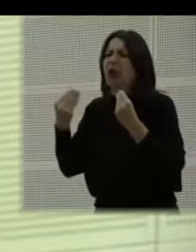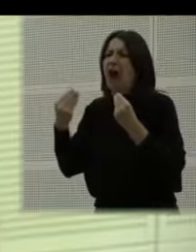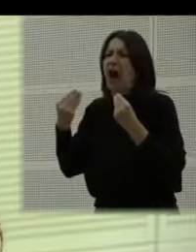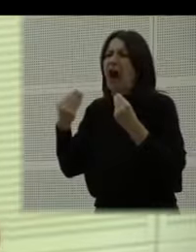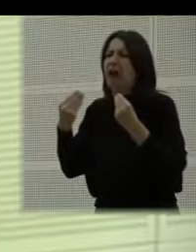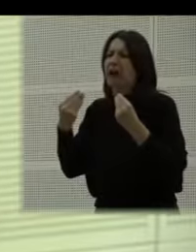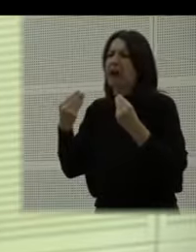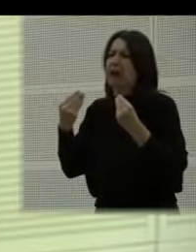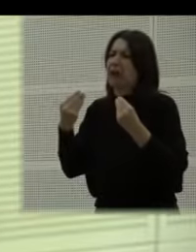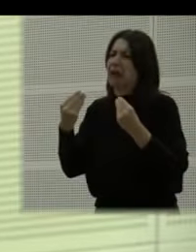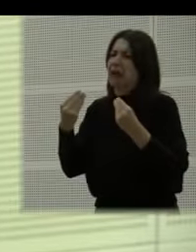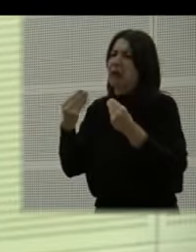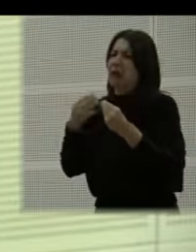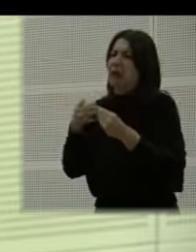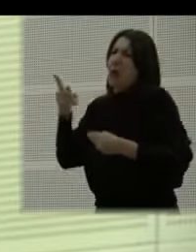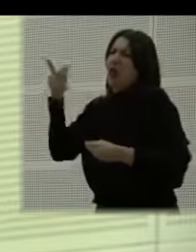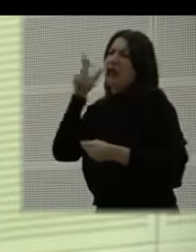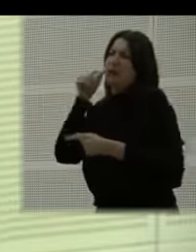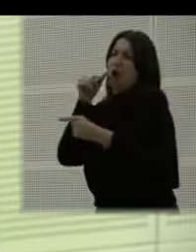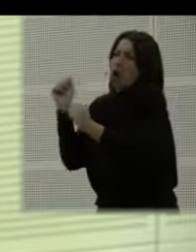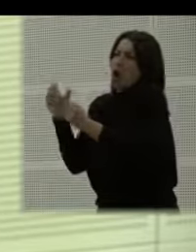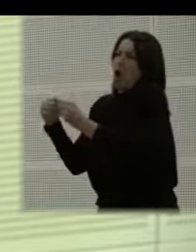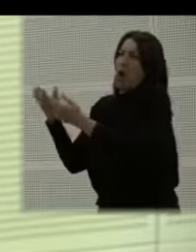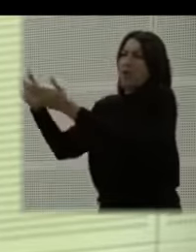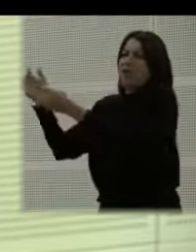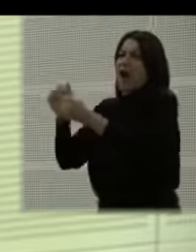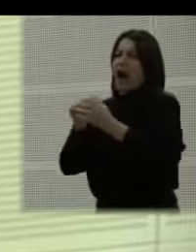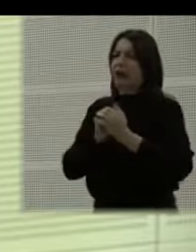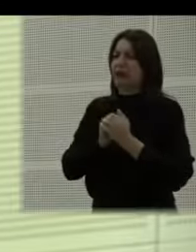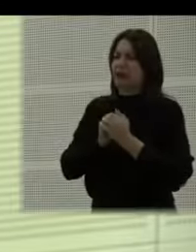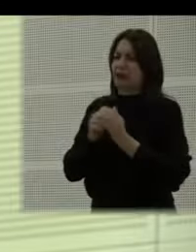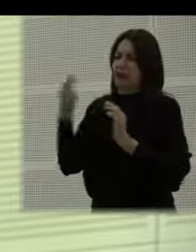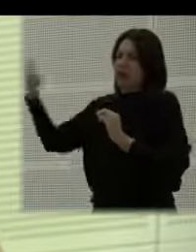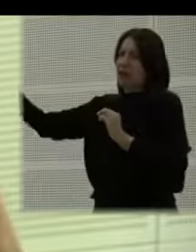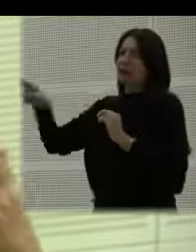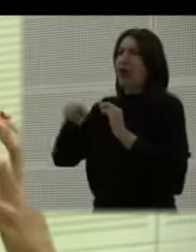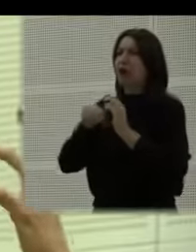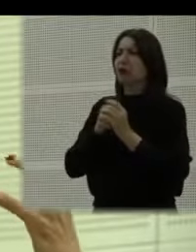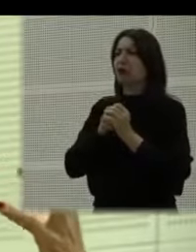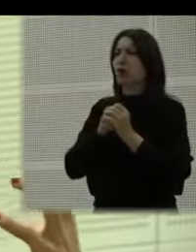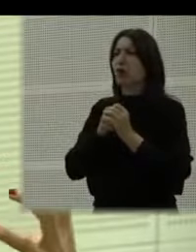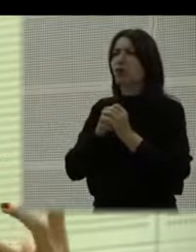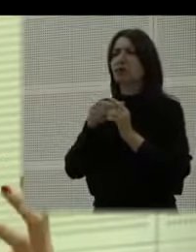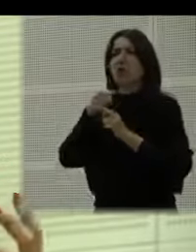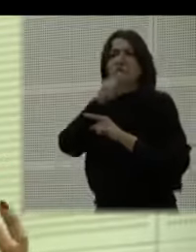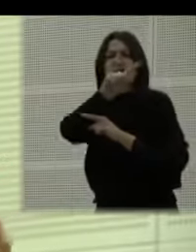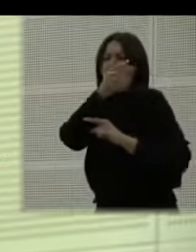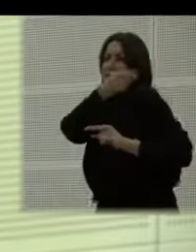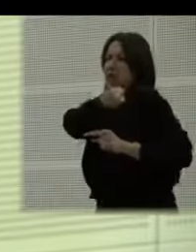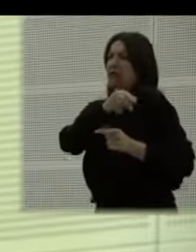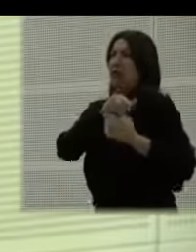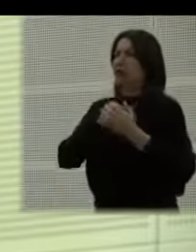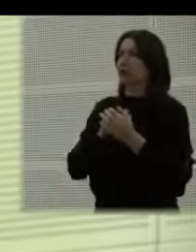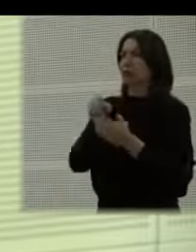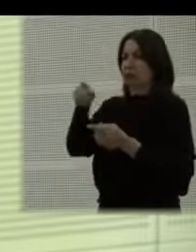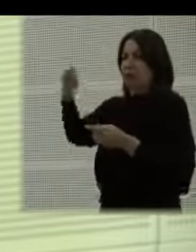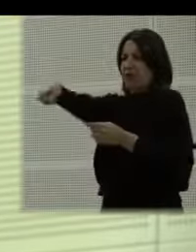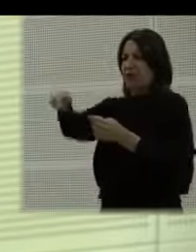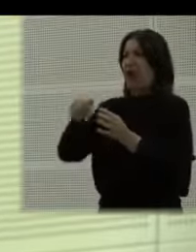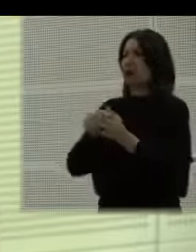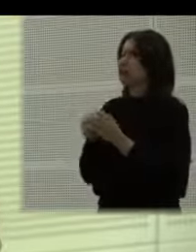questo? Quella è donna, non può farlo, no?» Oppure «Perché quello non può fare questo?» Ecco, invece